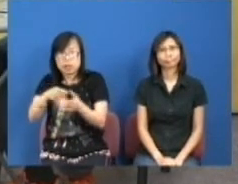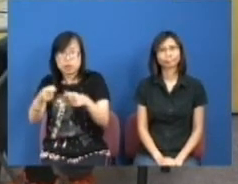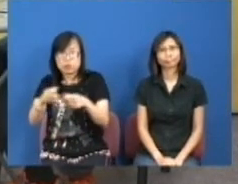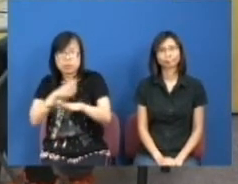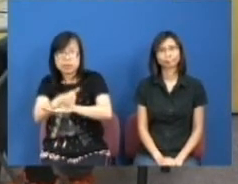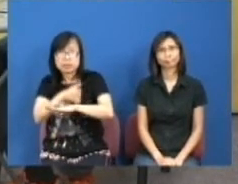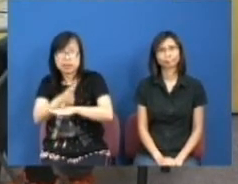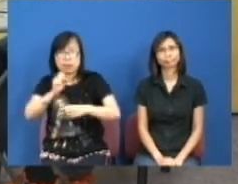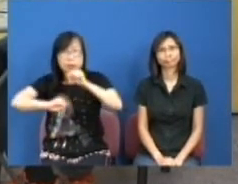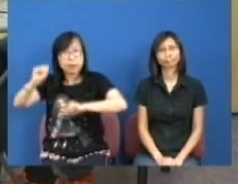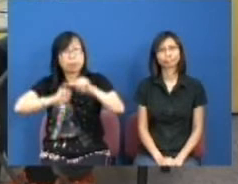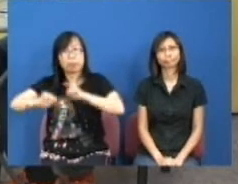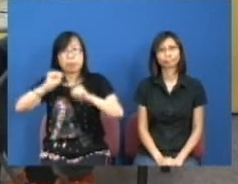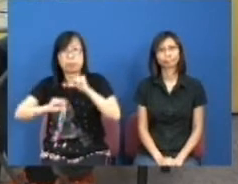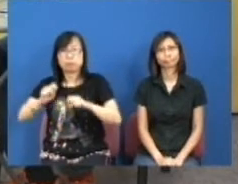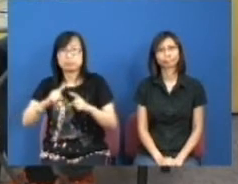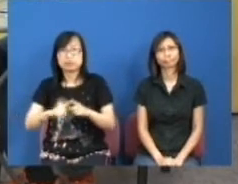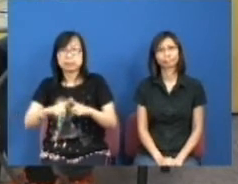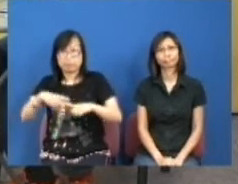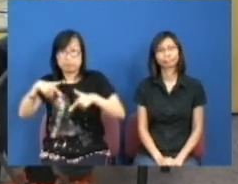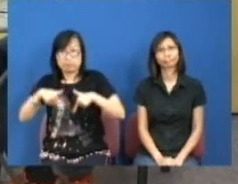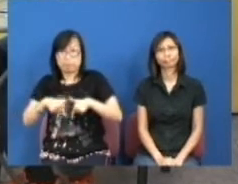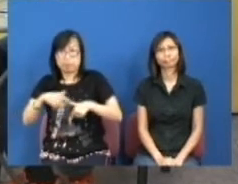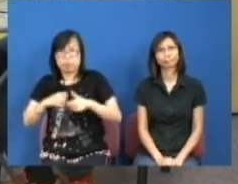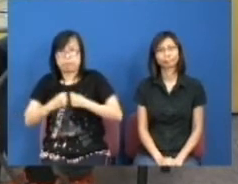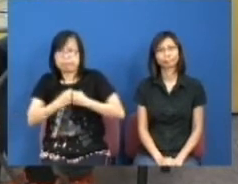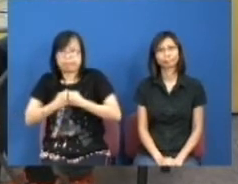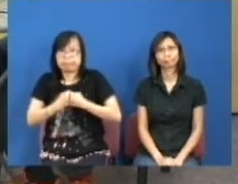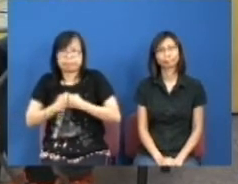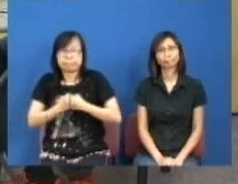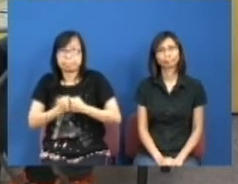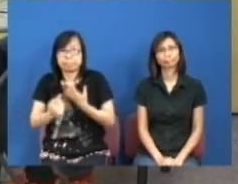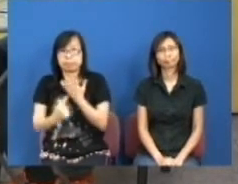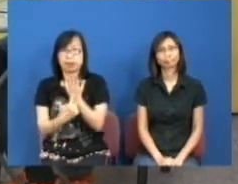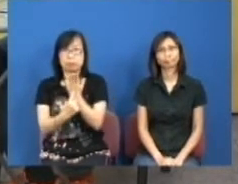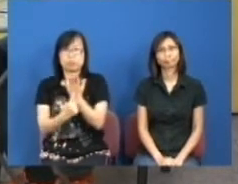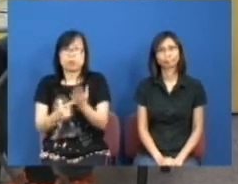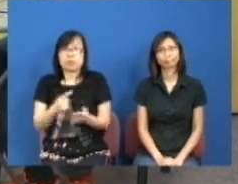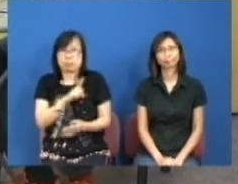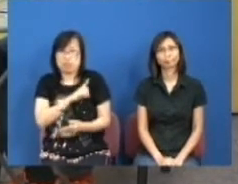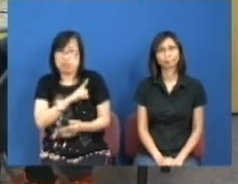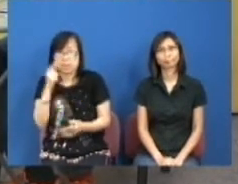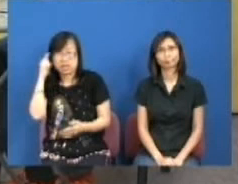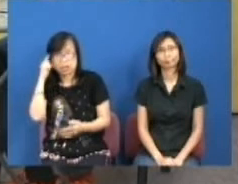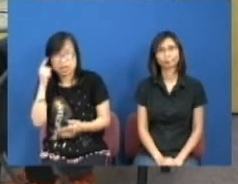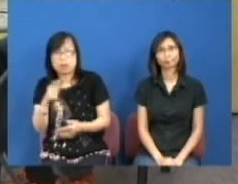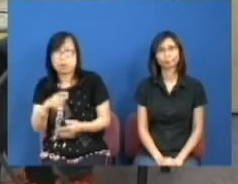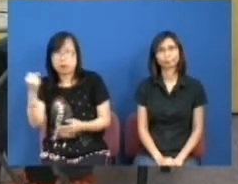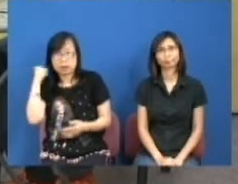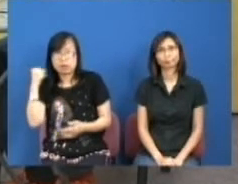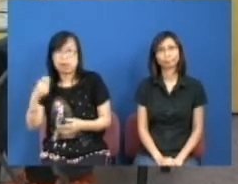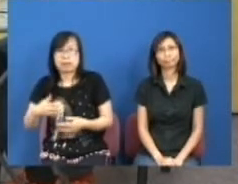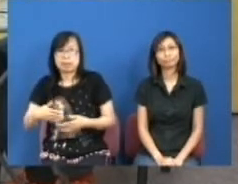社會運動的一些人的心裡面的掙扎和矛盾，即我們知道自己是很有力量的，只不過個現實可